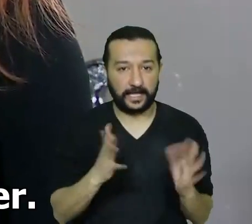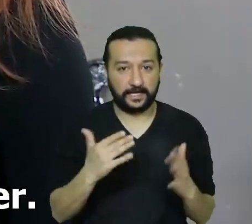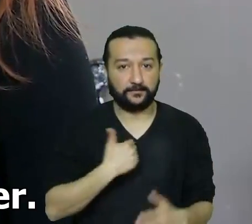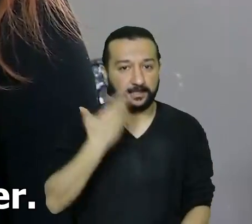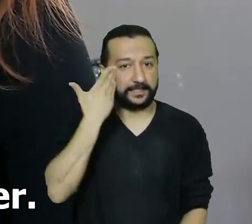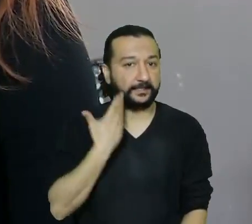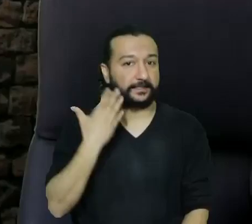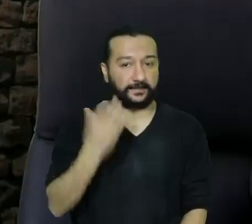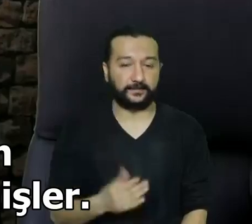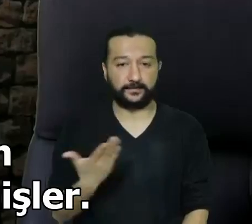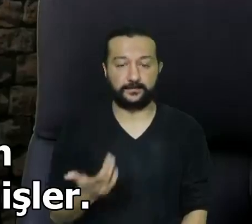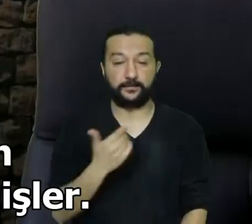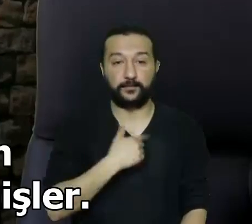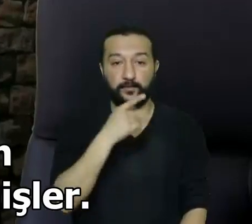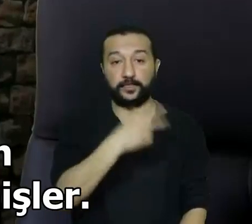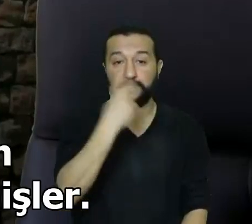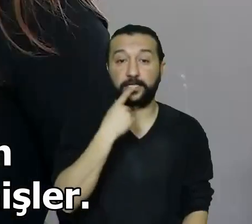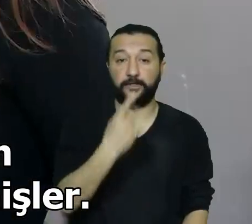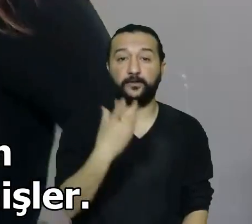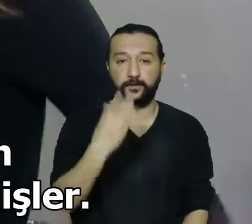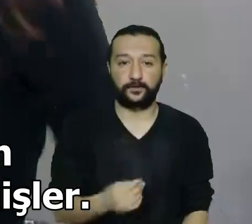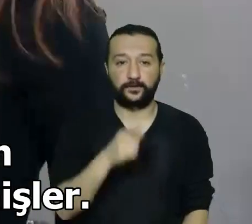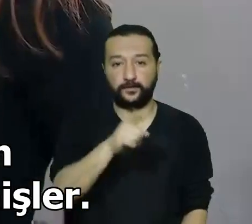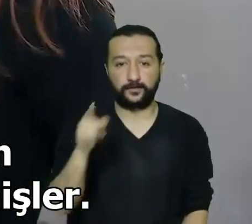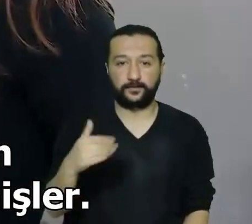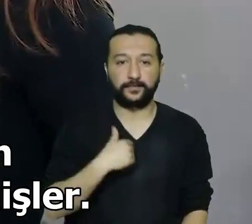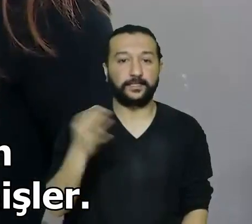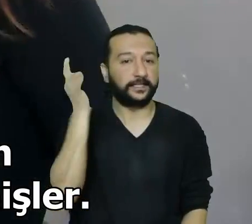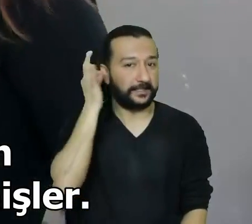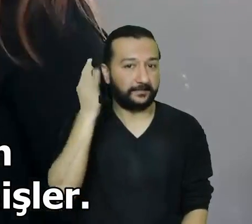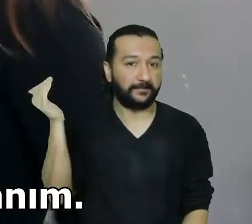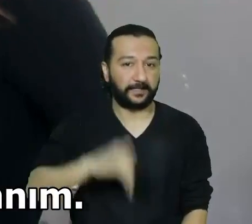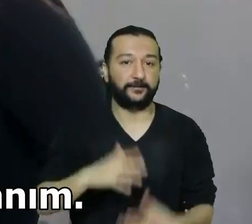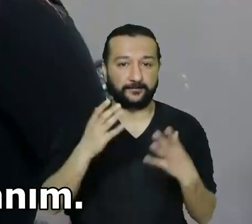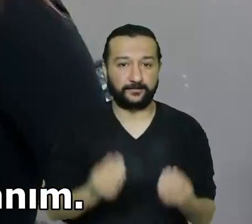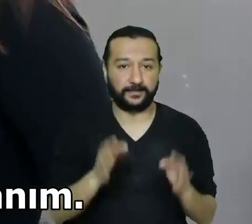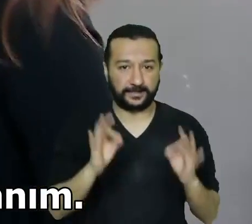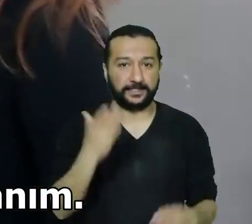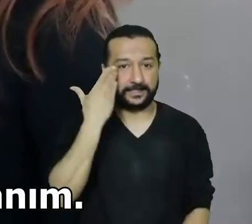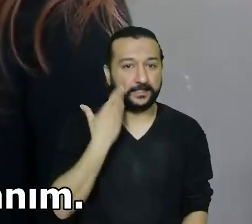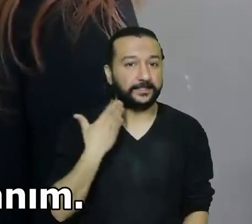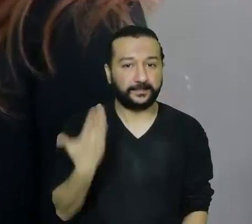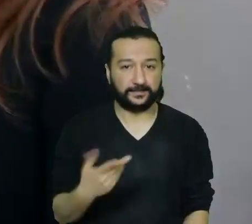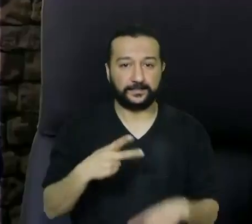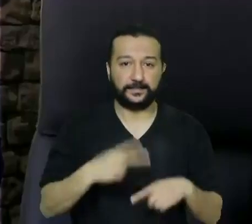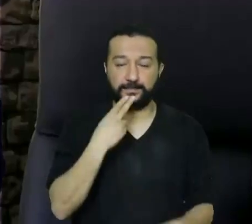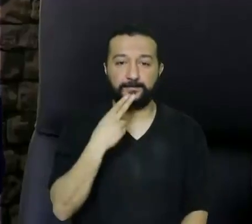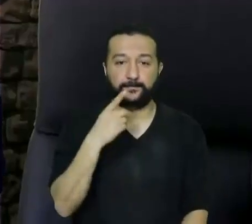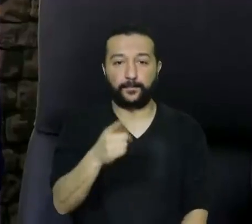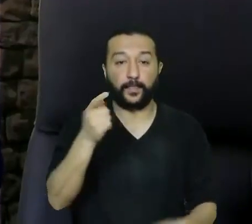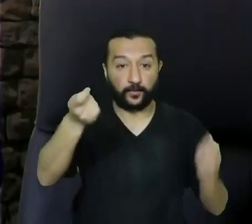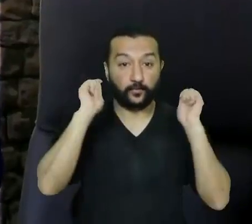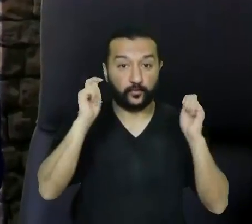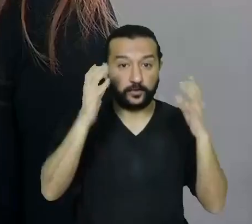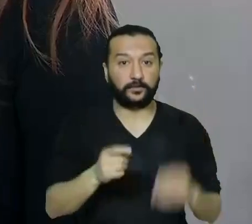Herhalde beni izleyecekler. Ben orada şarkı söylerken onlar da beni dinlemeye gelmişler. Tabii ki izleyecekler Zehra Hanım. Ama